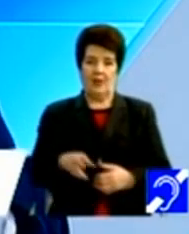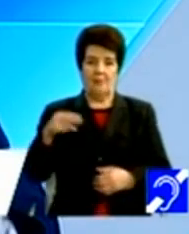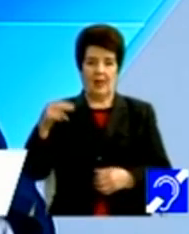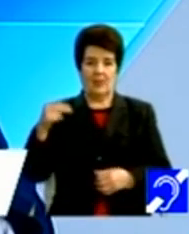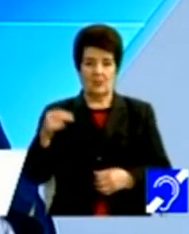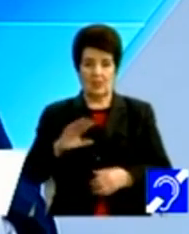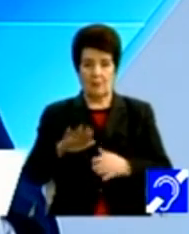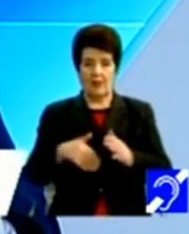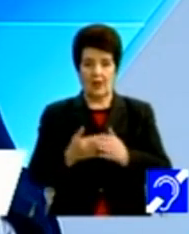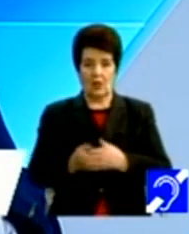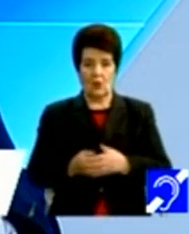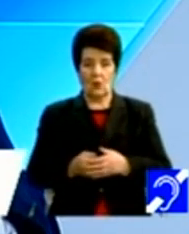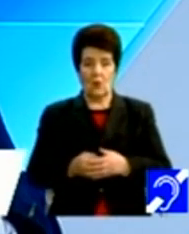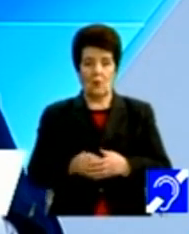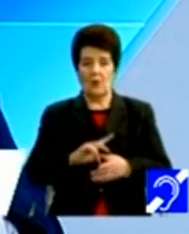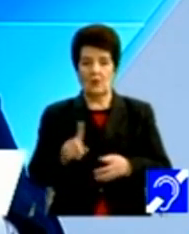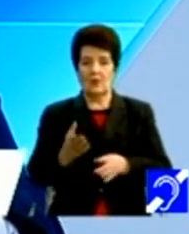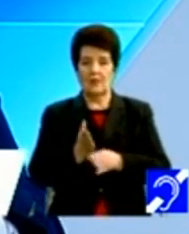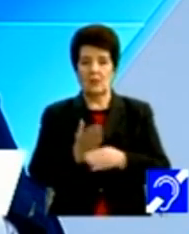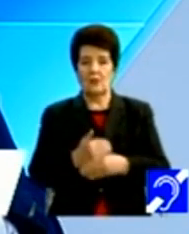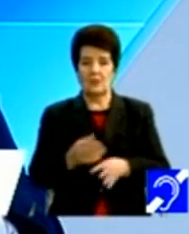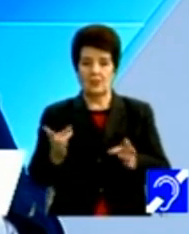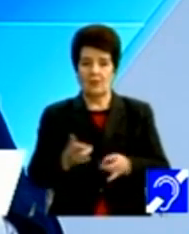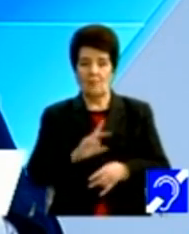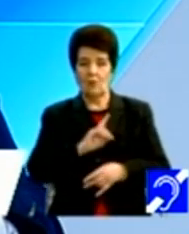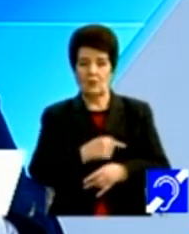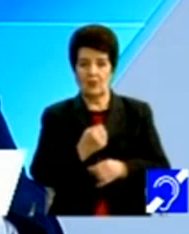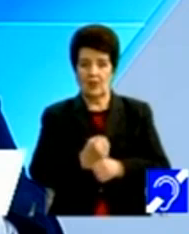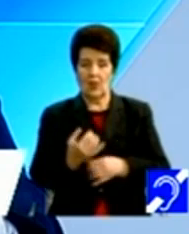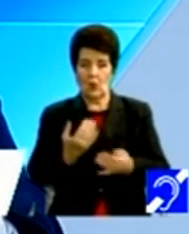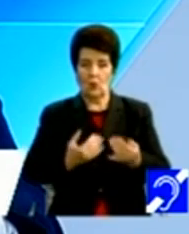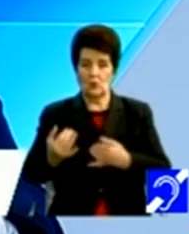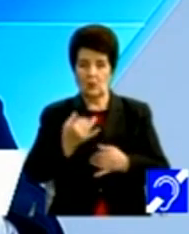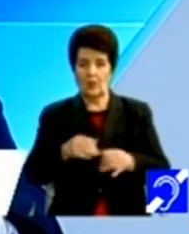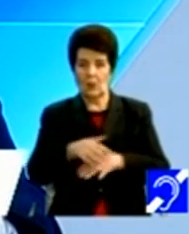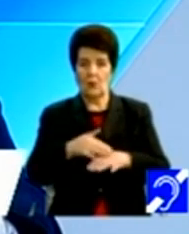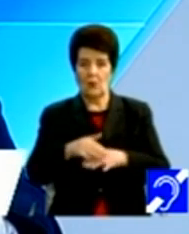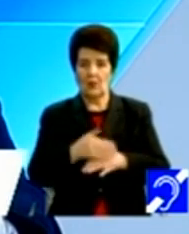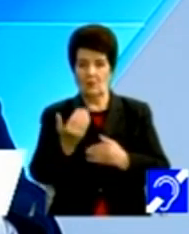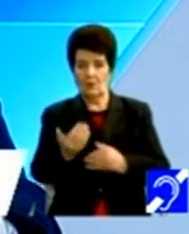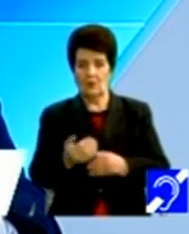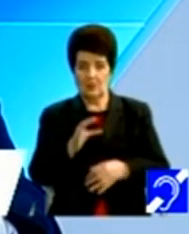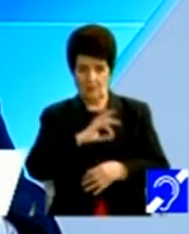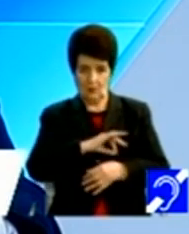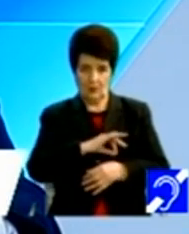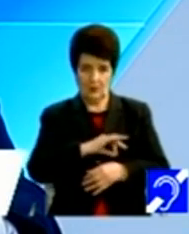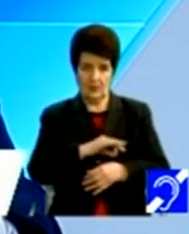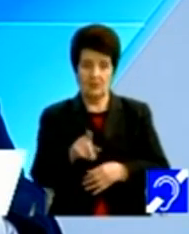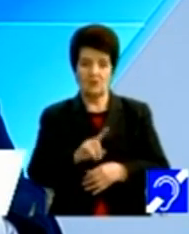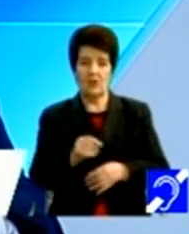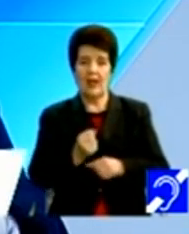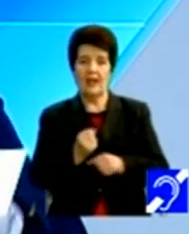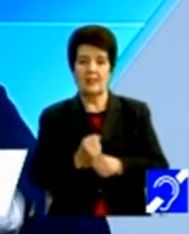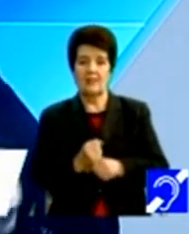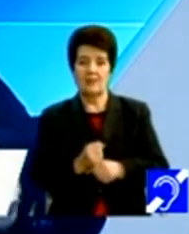Președinții de până acum n-au recurs la instrumentul constituțional al consultării populare. Dumneavoastră vă gândiți să-l folosiți? În ce activitate